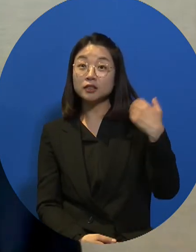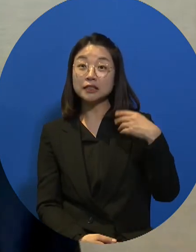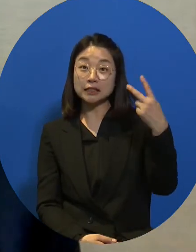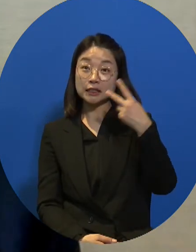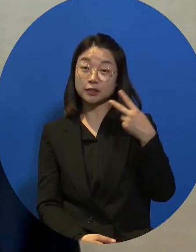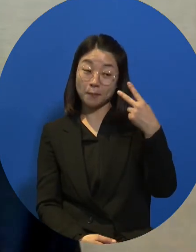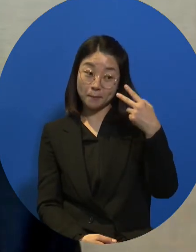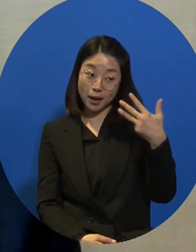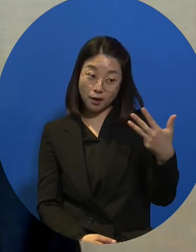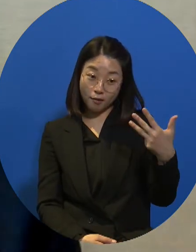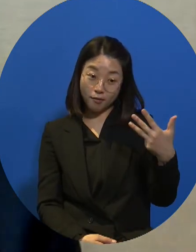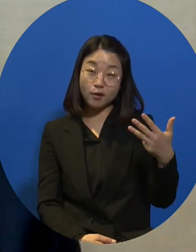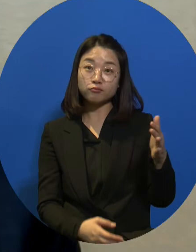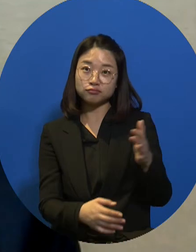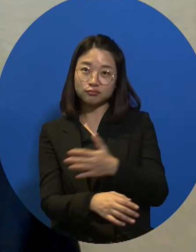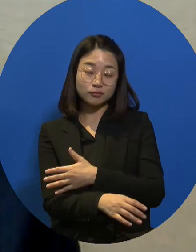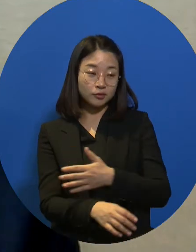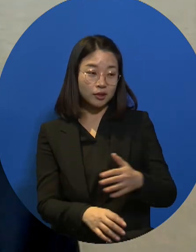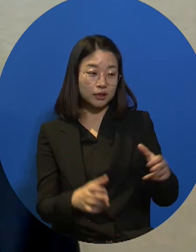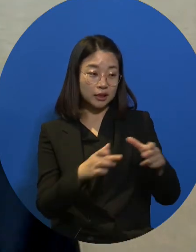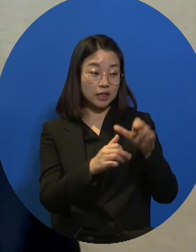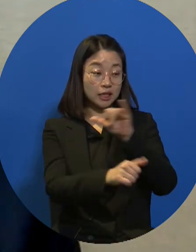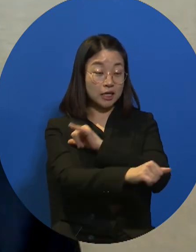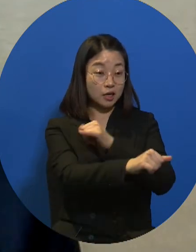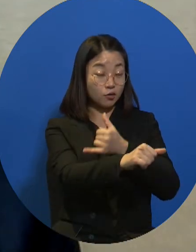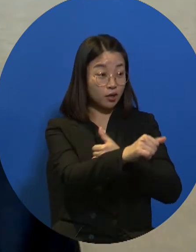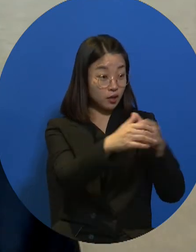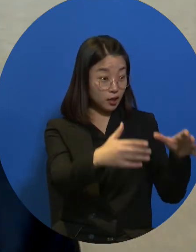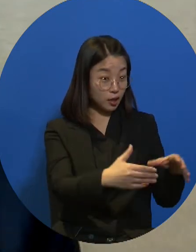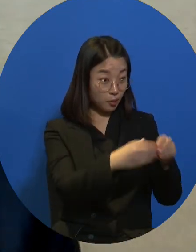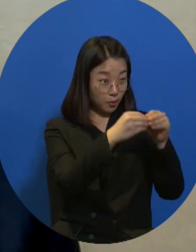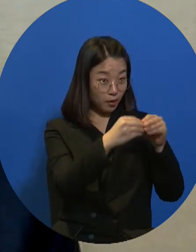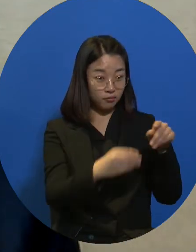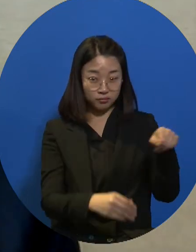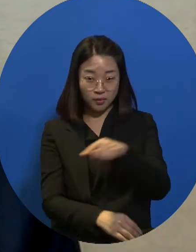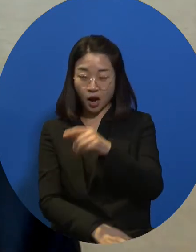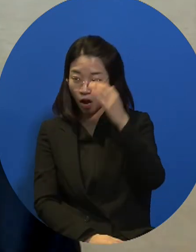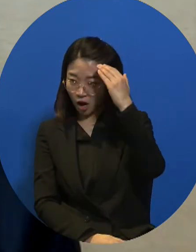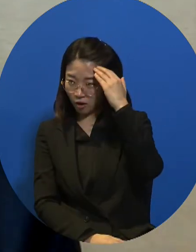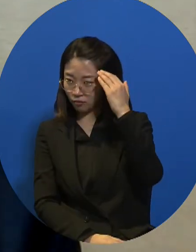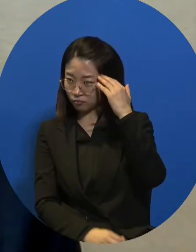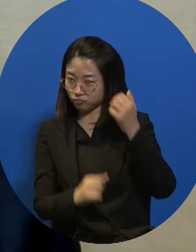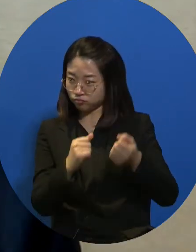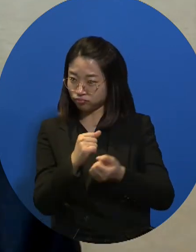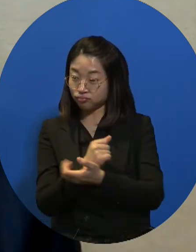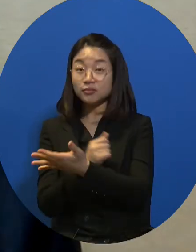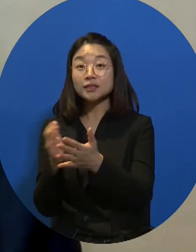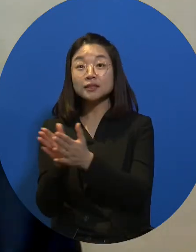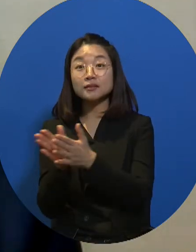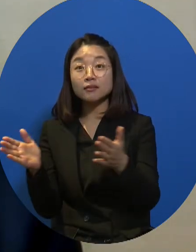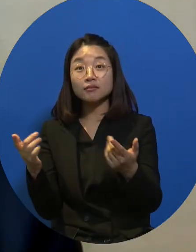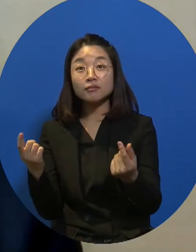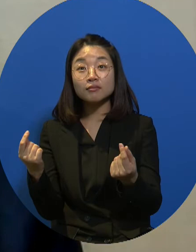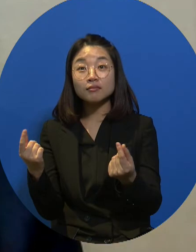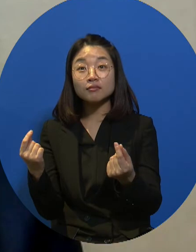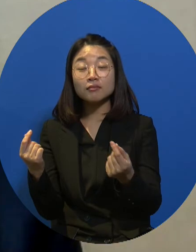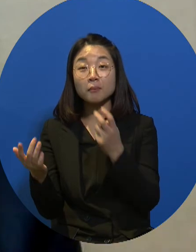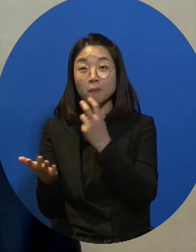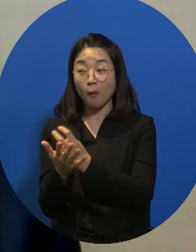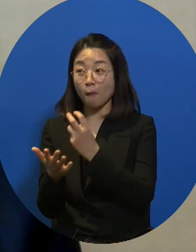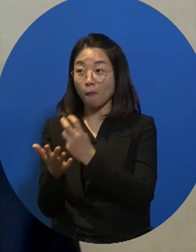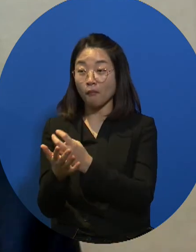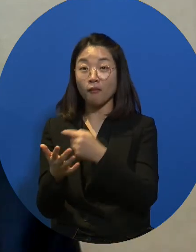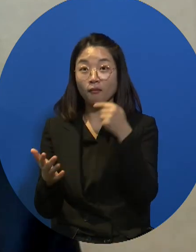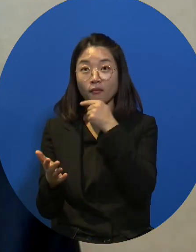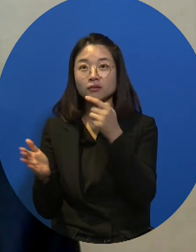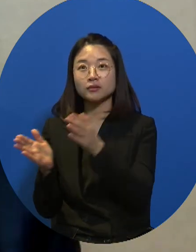2008년 12월에 이제 국회에서 비준해서 국내법적 효력을 갖게 됐습니다. 그런데 아까 김성현 국장님